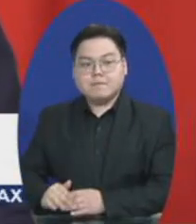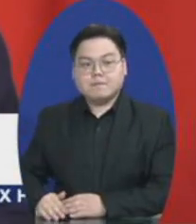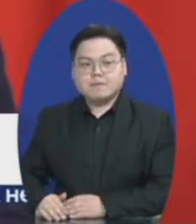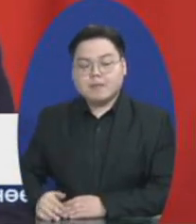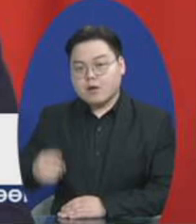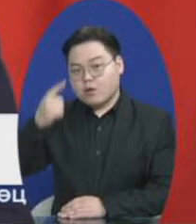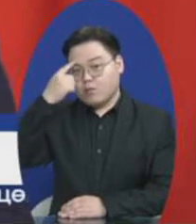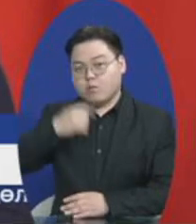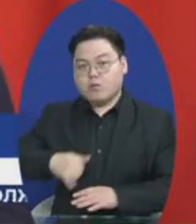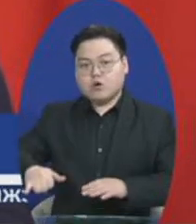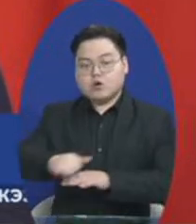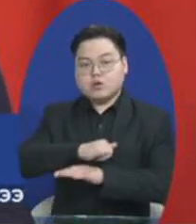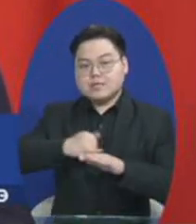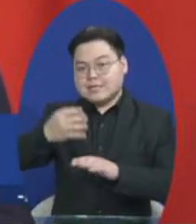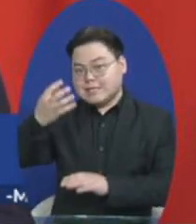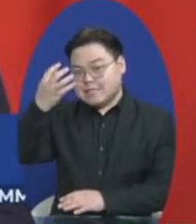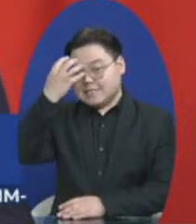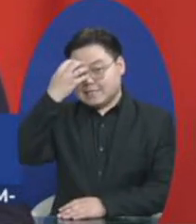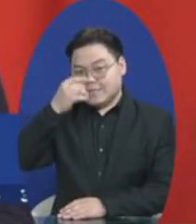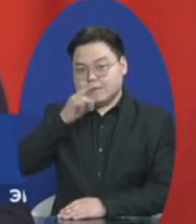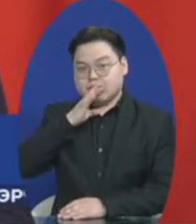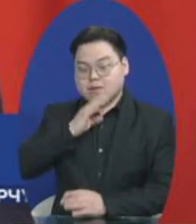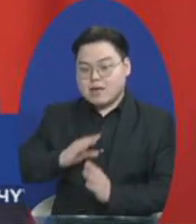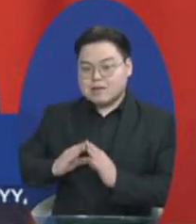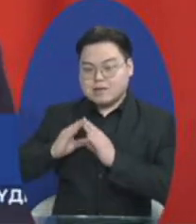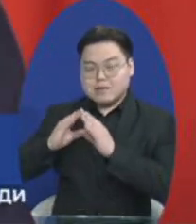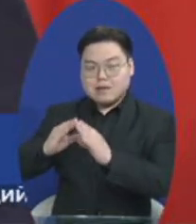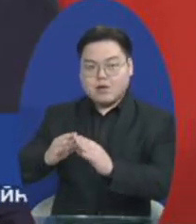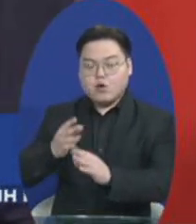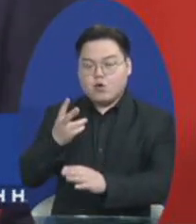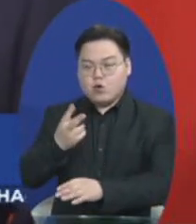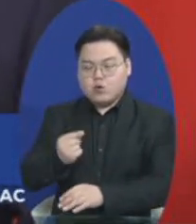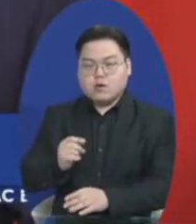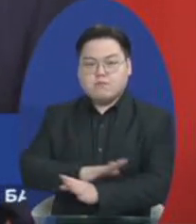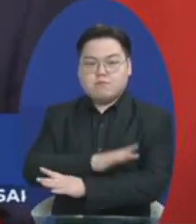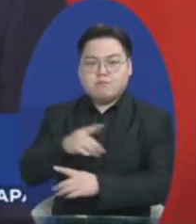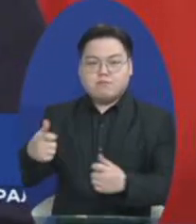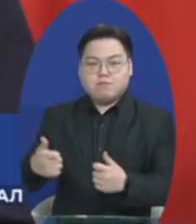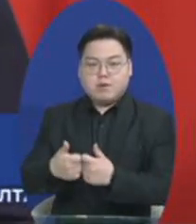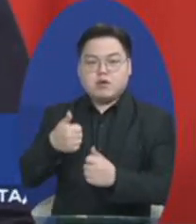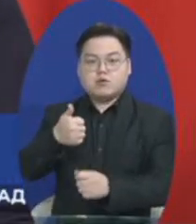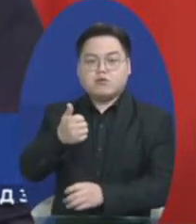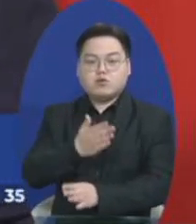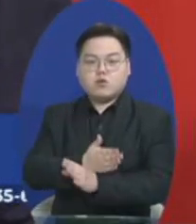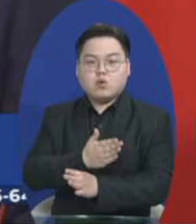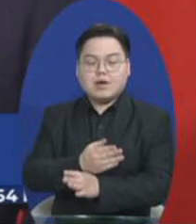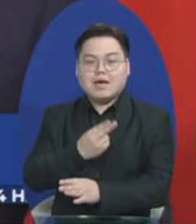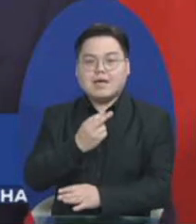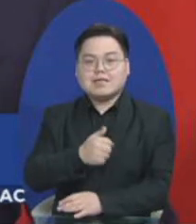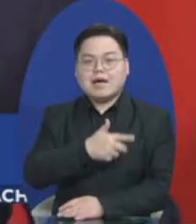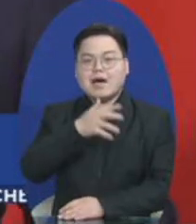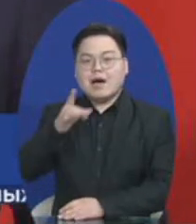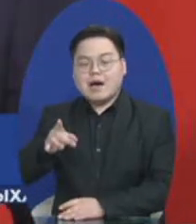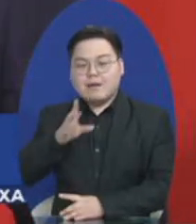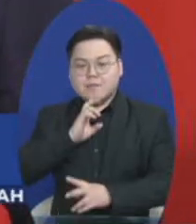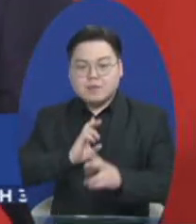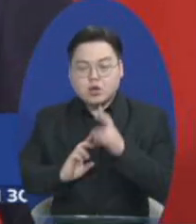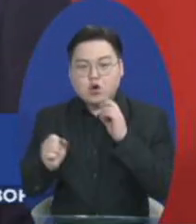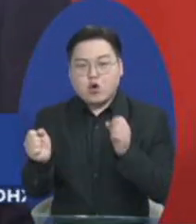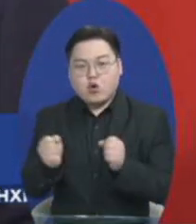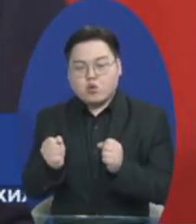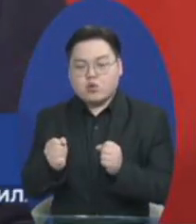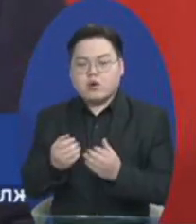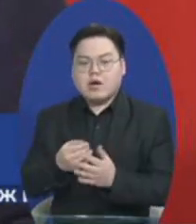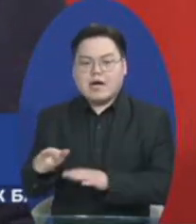газраас даалгасан өндөр хариуцлагатай үүрэг даалгаврыг нэг төртөө биелүүлж цаг агаарын хүнд нөхцөлд газар хөдлөлтийн